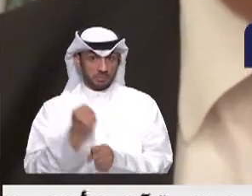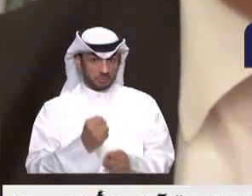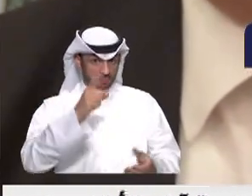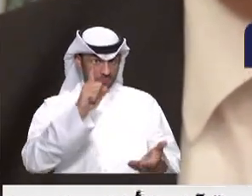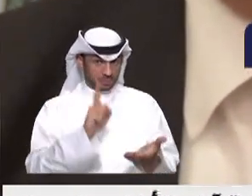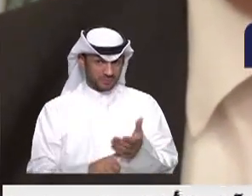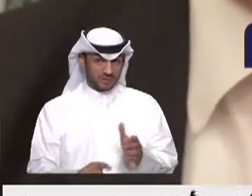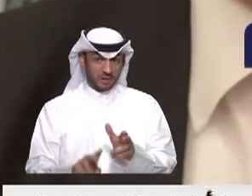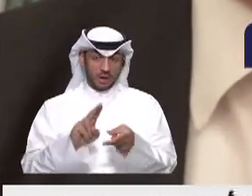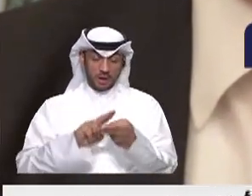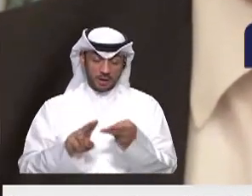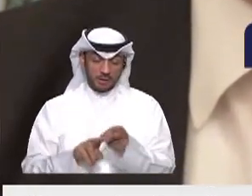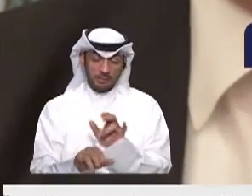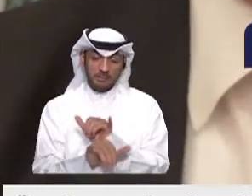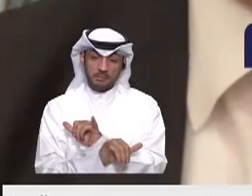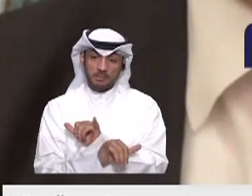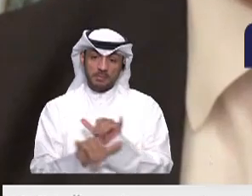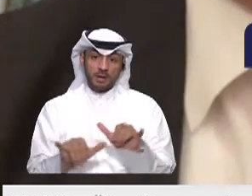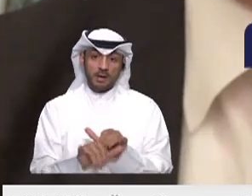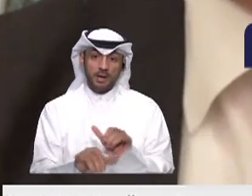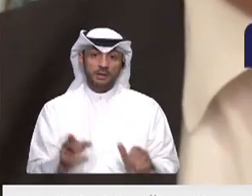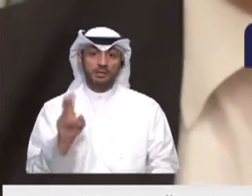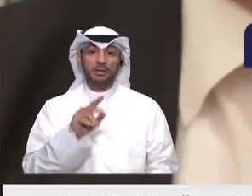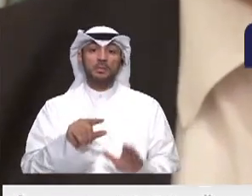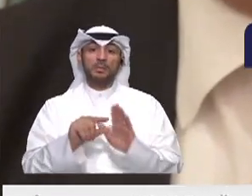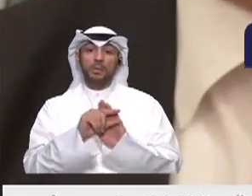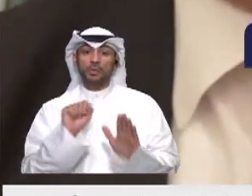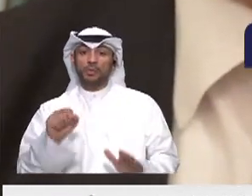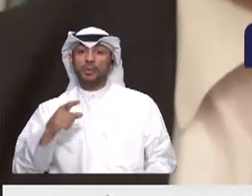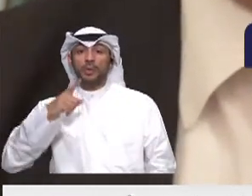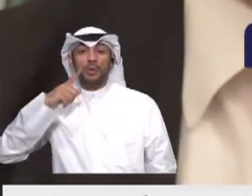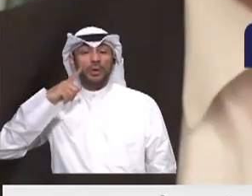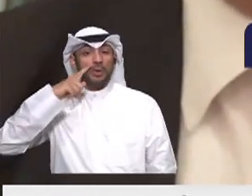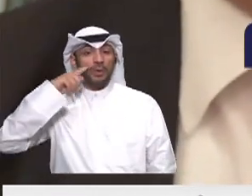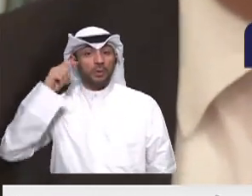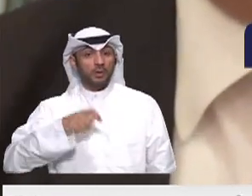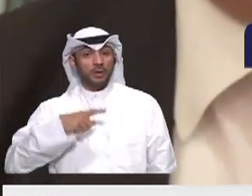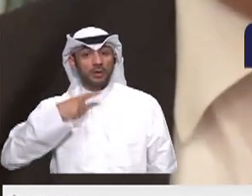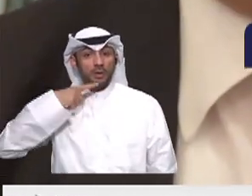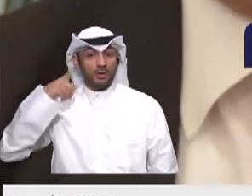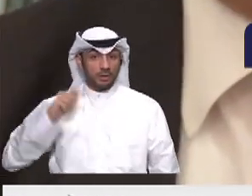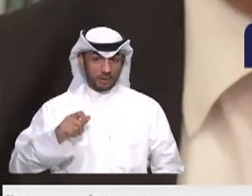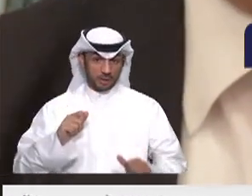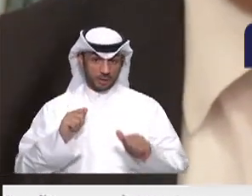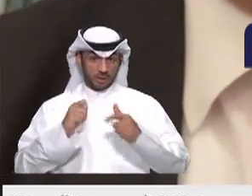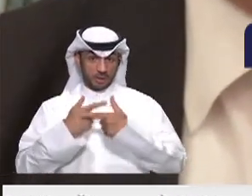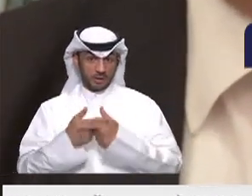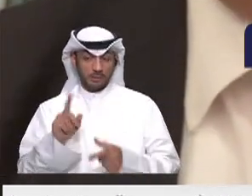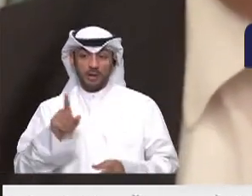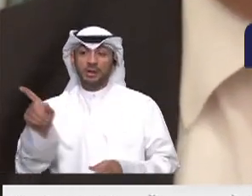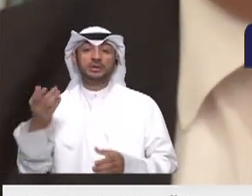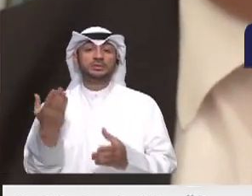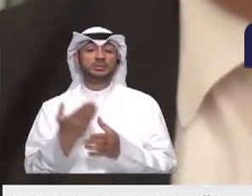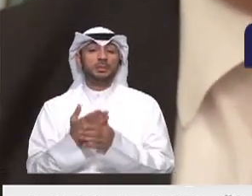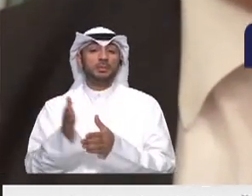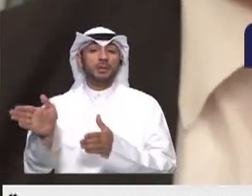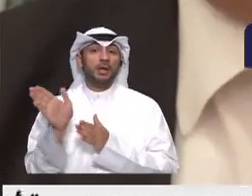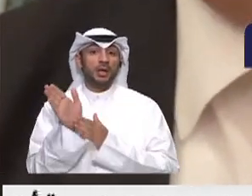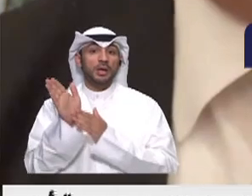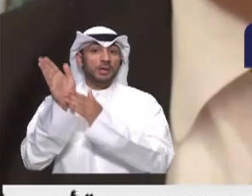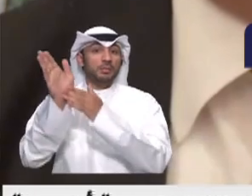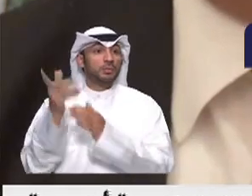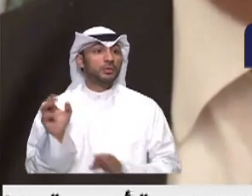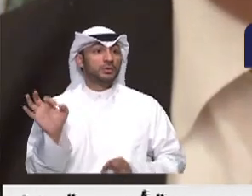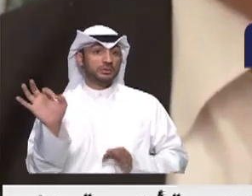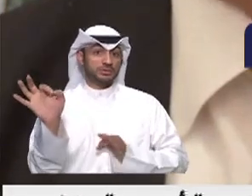فيما يتعلق بالحرب في أوكرانيا سياستها تتبع نوعا ما السياسة الأمريكية، وهي